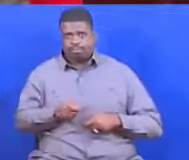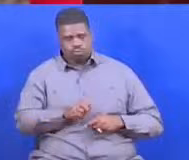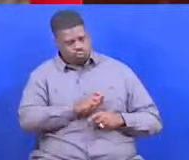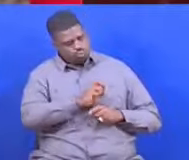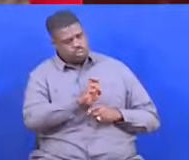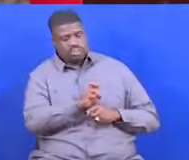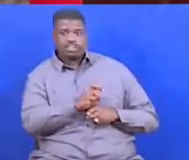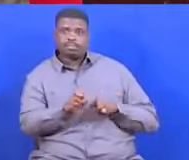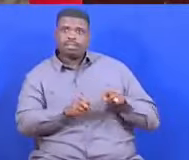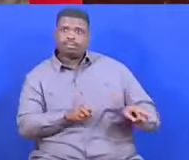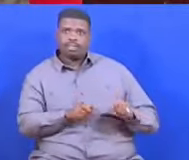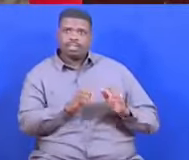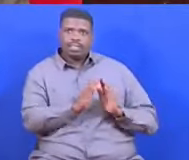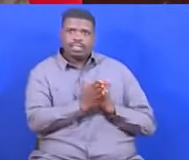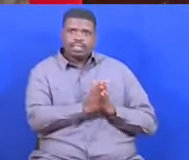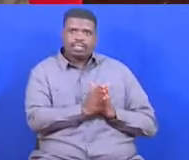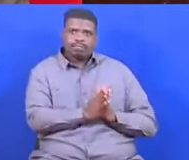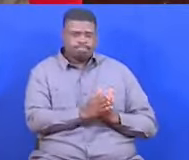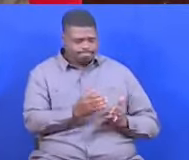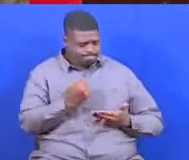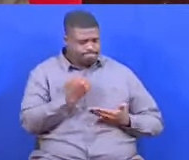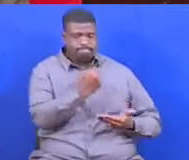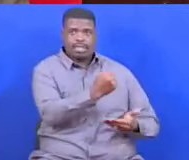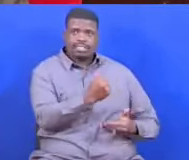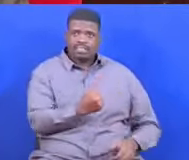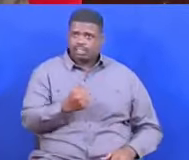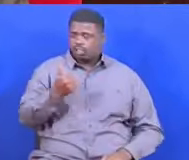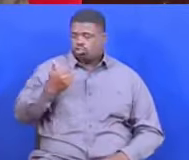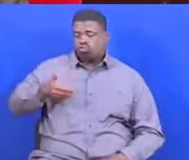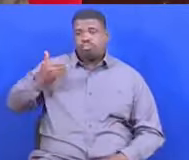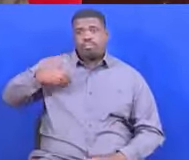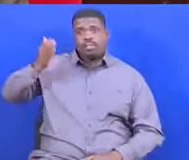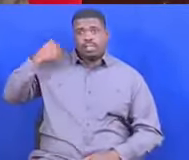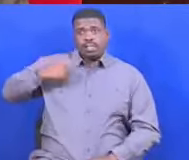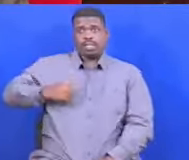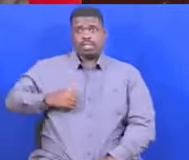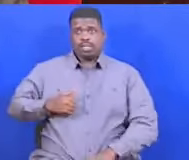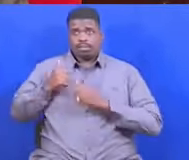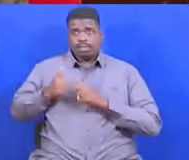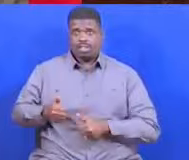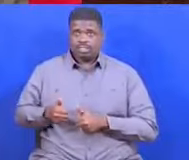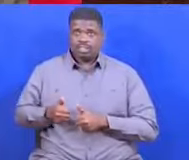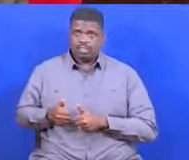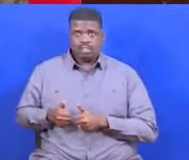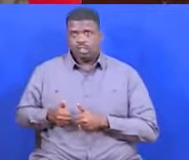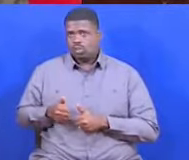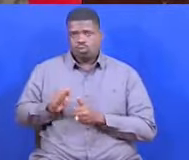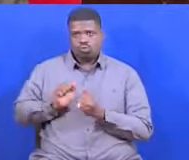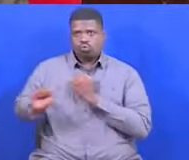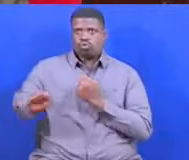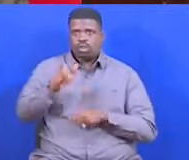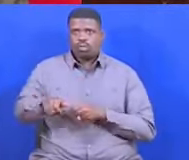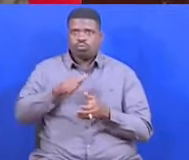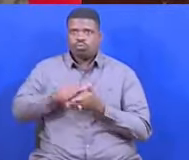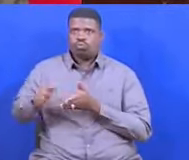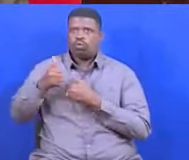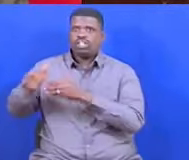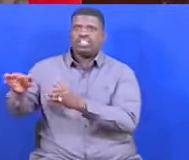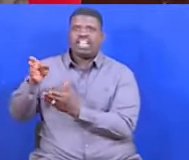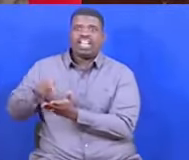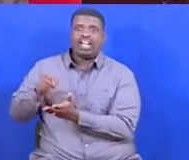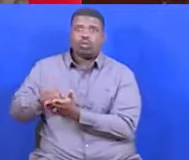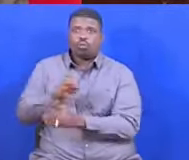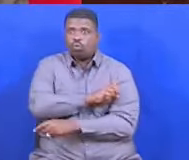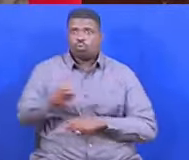kusimamia kitabu cha bajeti kilichopita ambacho alituahidi kwamba watazuia watu kununua ngano nje, wanunue ngano ya ndani.